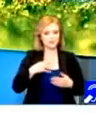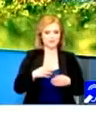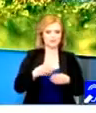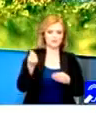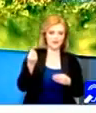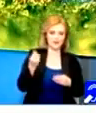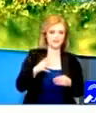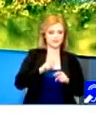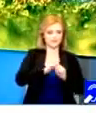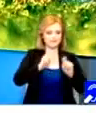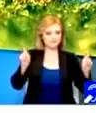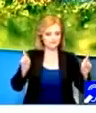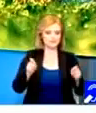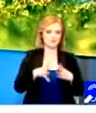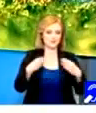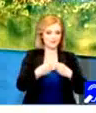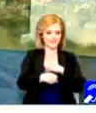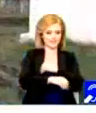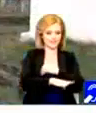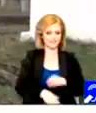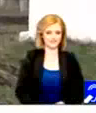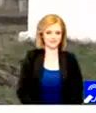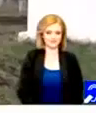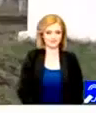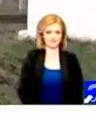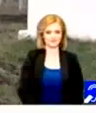de Paște familiilor defavorizate.